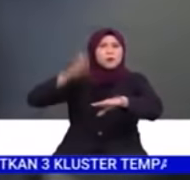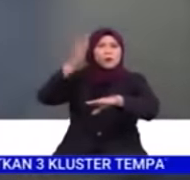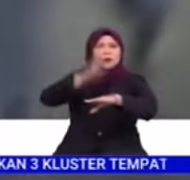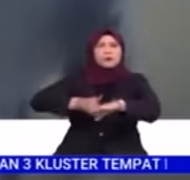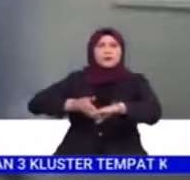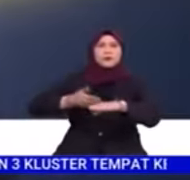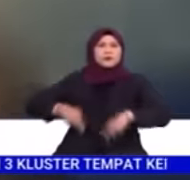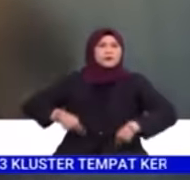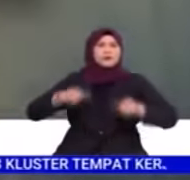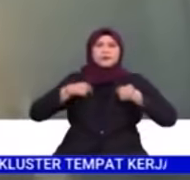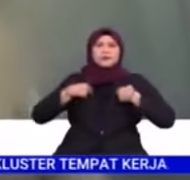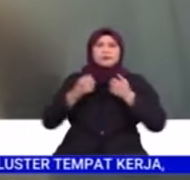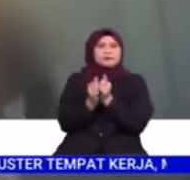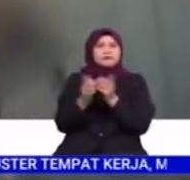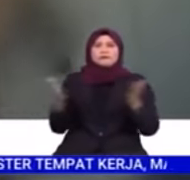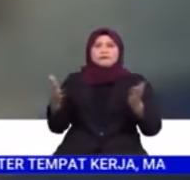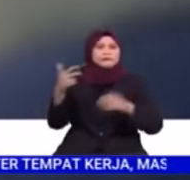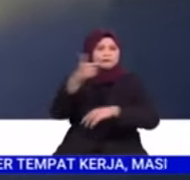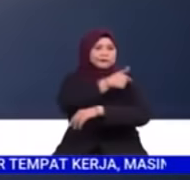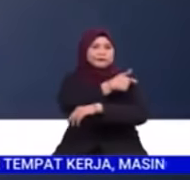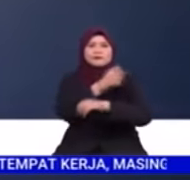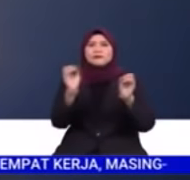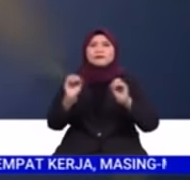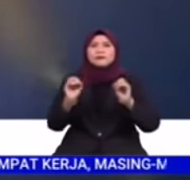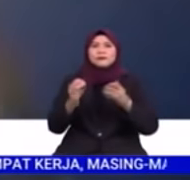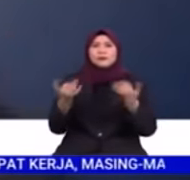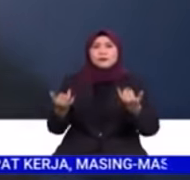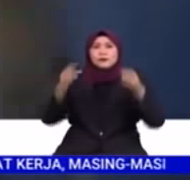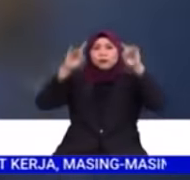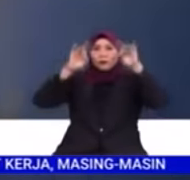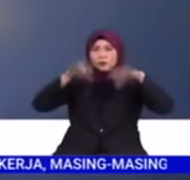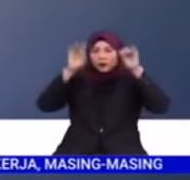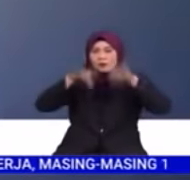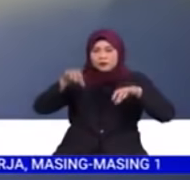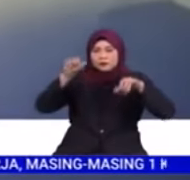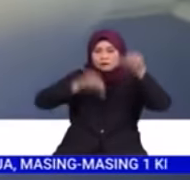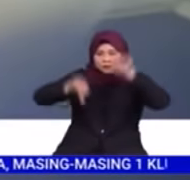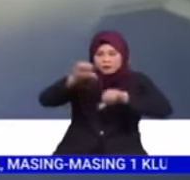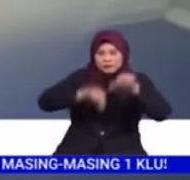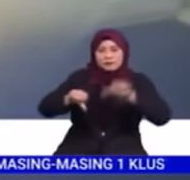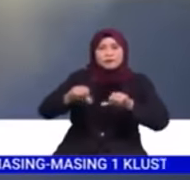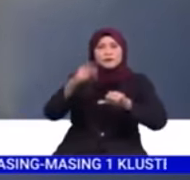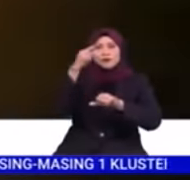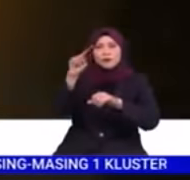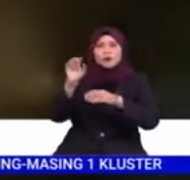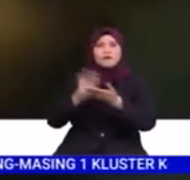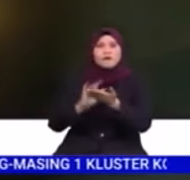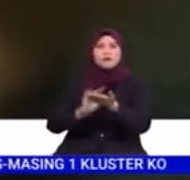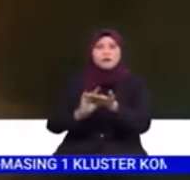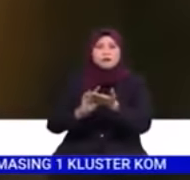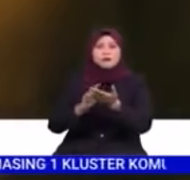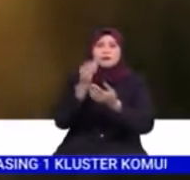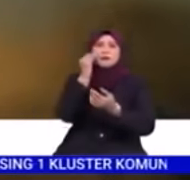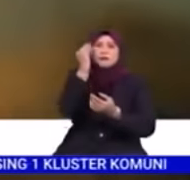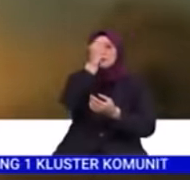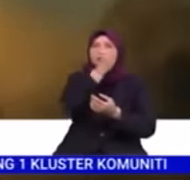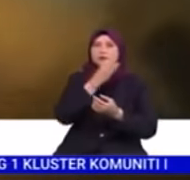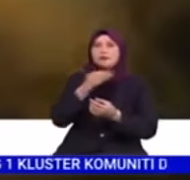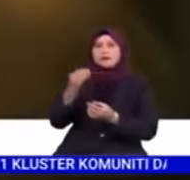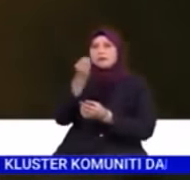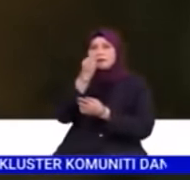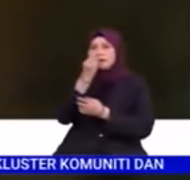hidup sampai diberi obat bius mereka melakukan eksperimen pada hewan untuk industri Farmasi kosmetik dan makanan